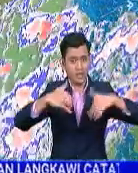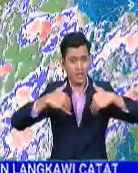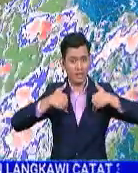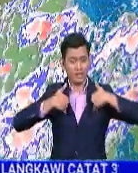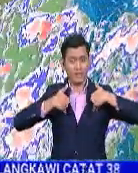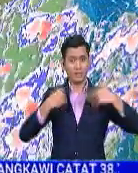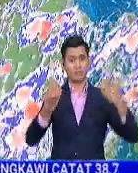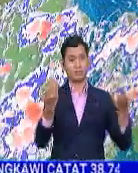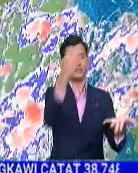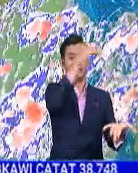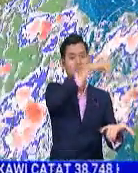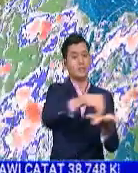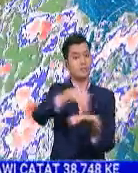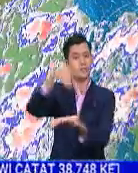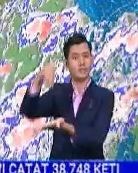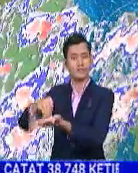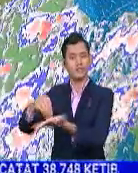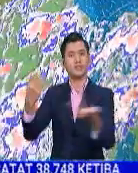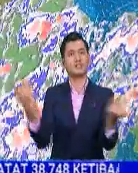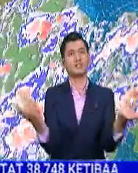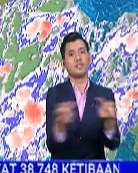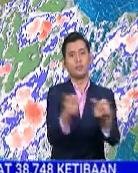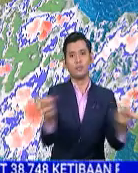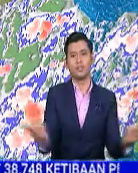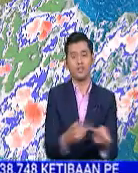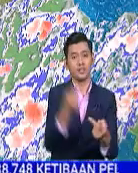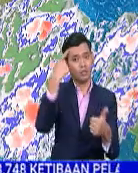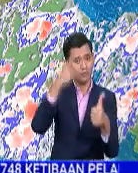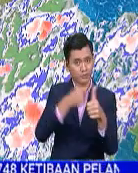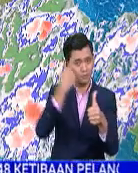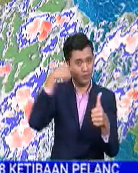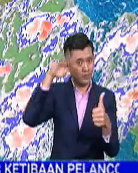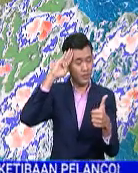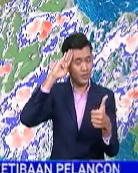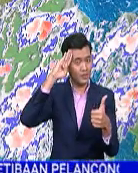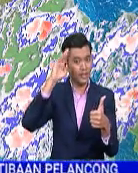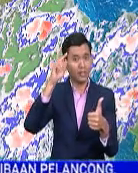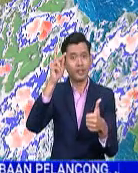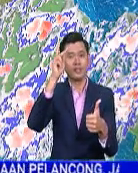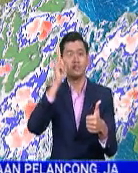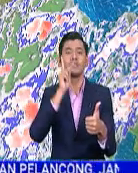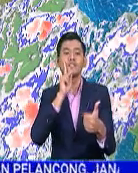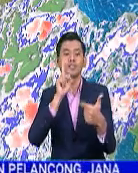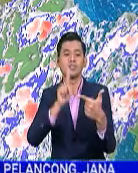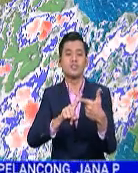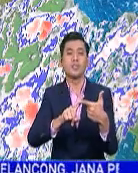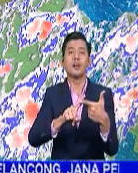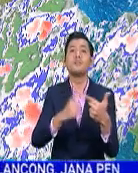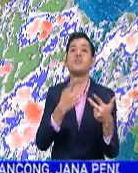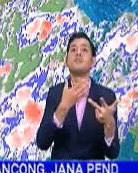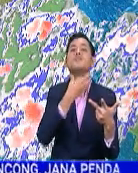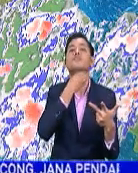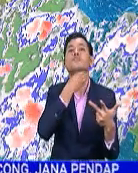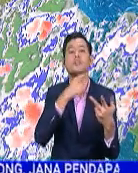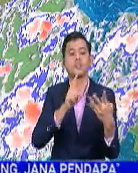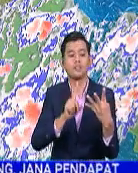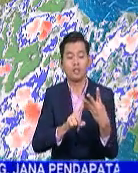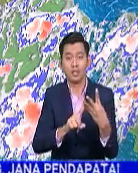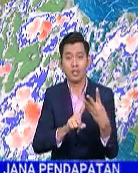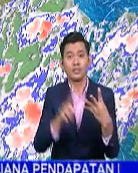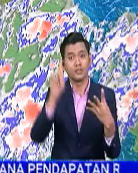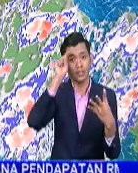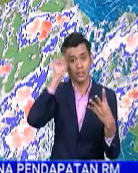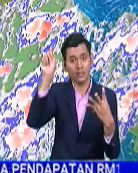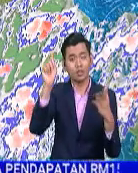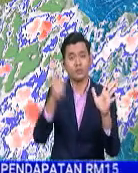beberapa kawasan di sekitar negeri Perlis, Kedah, Perak, juga sedikit melibatkan negeri Terengganu, Pahang